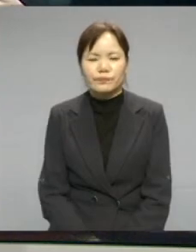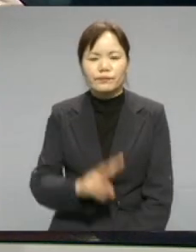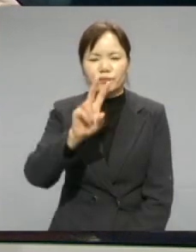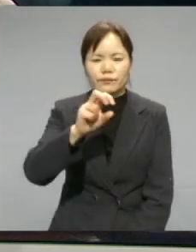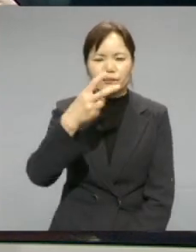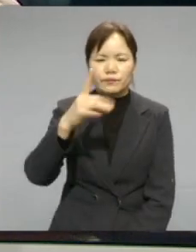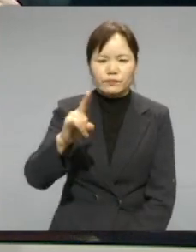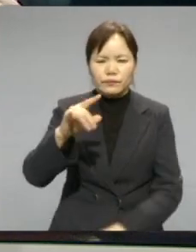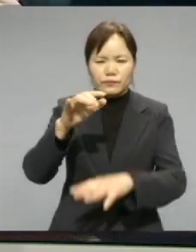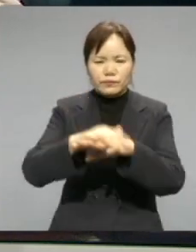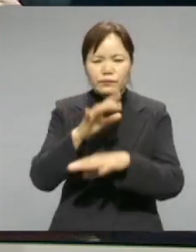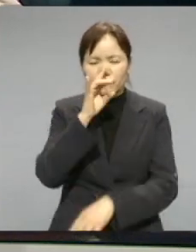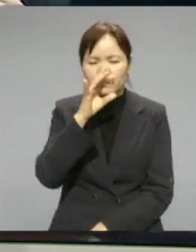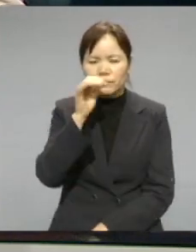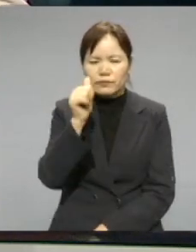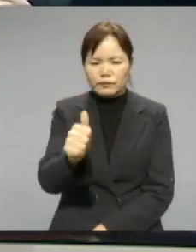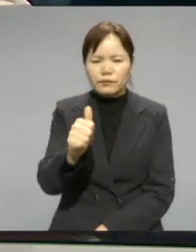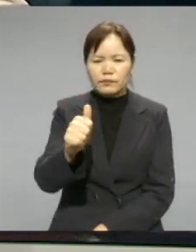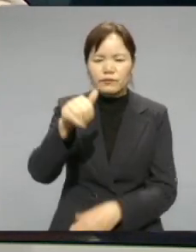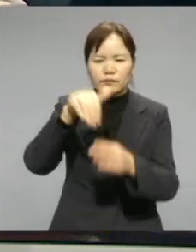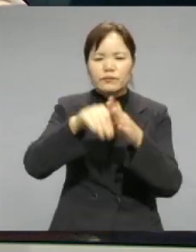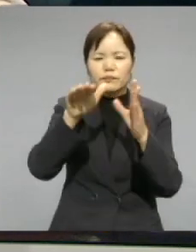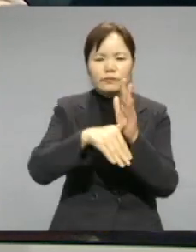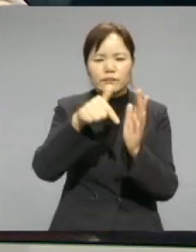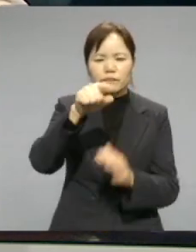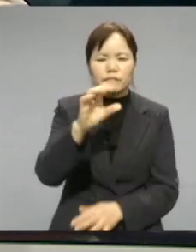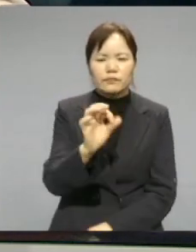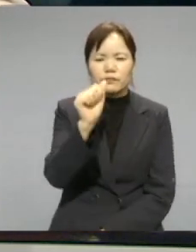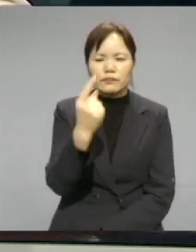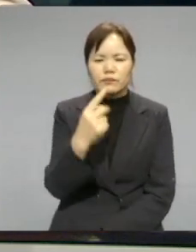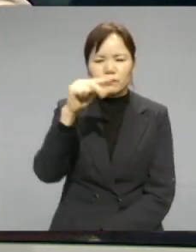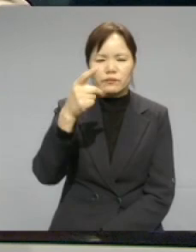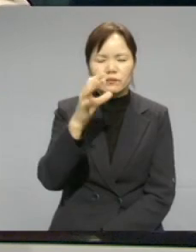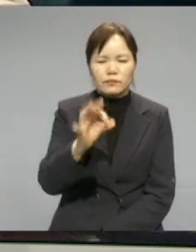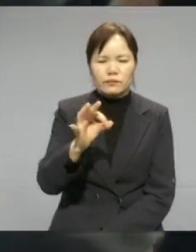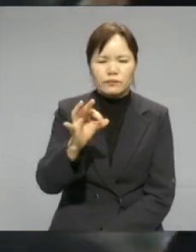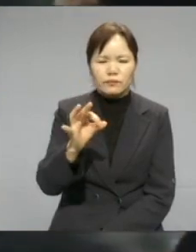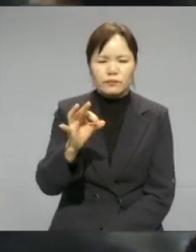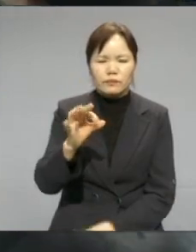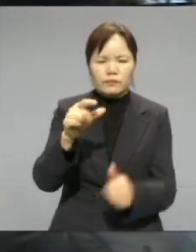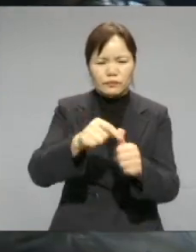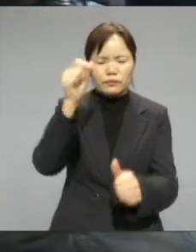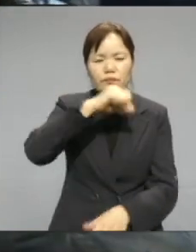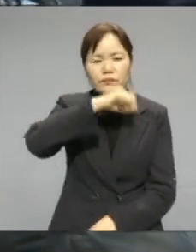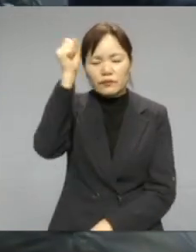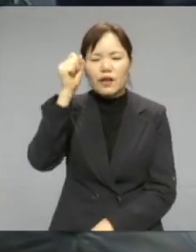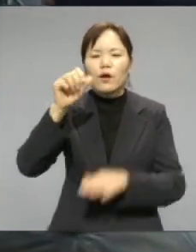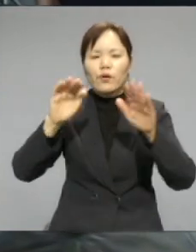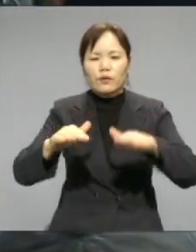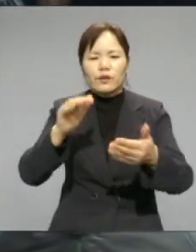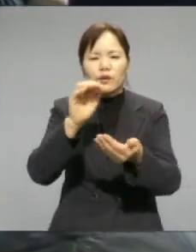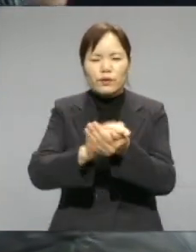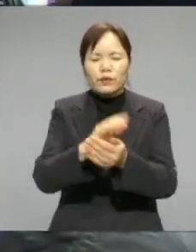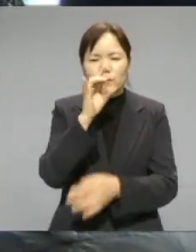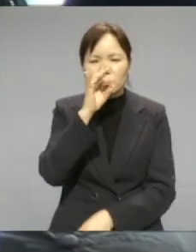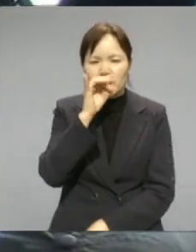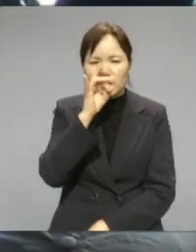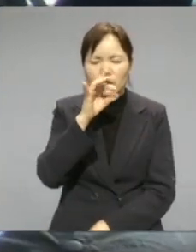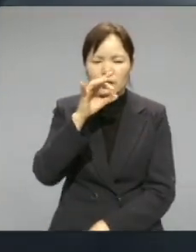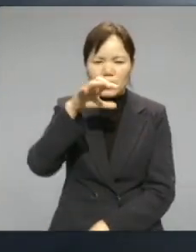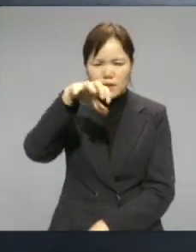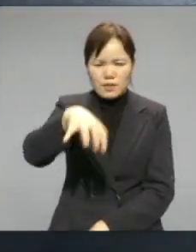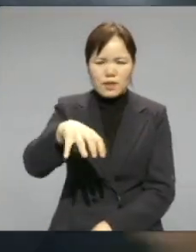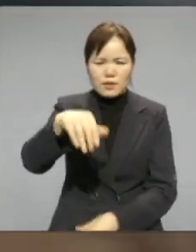제25대 농협중앙회장 선거투표에서 강호동 율곡농협조합장이 당선됐습니다. 오늘 농협중앙회 대강당에서